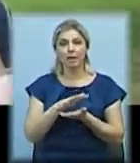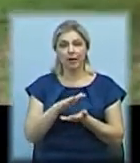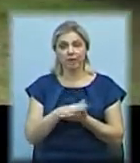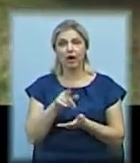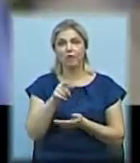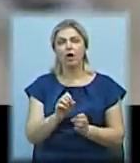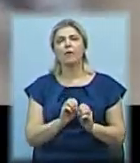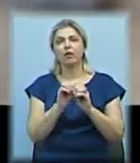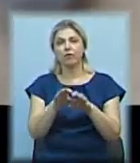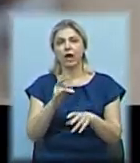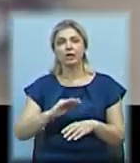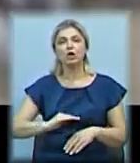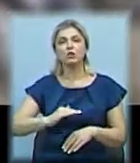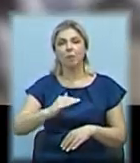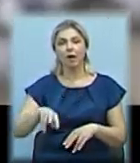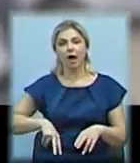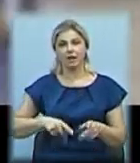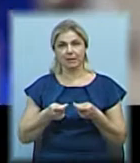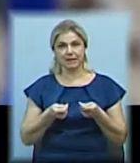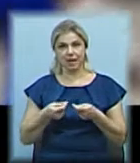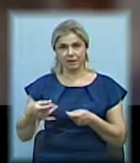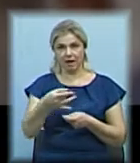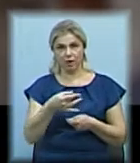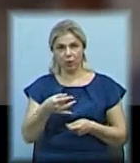вони виклали на сходах адміністрації району.